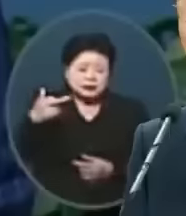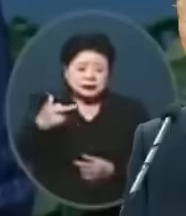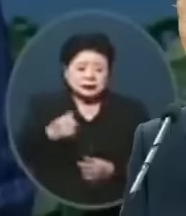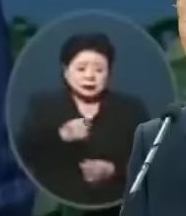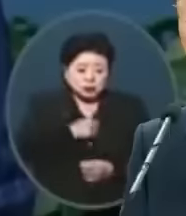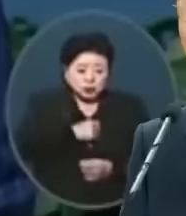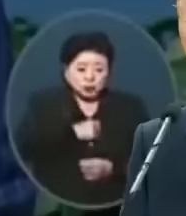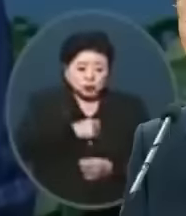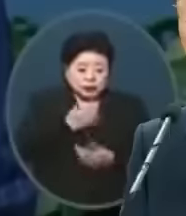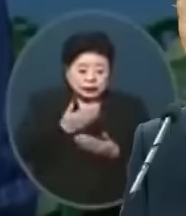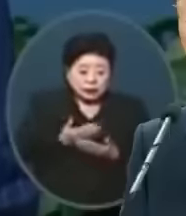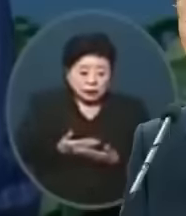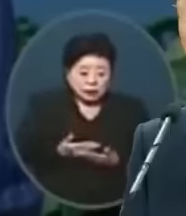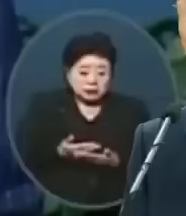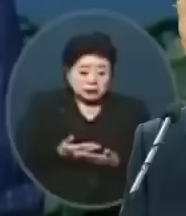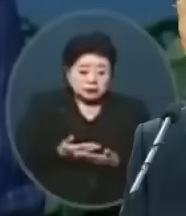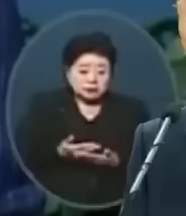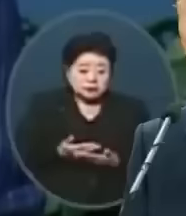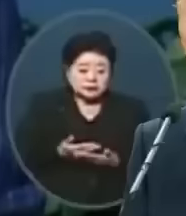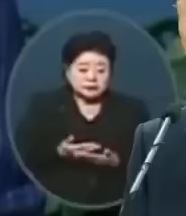것은